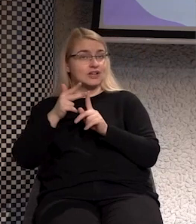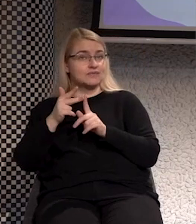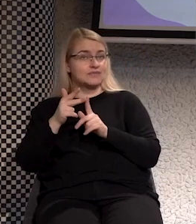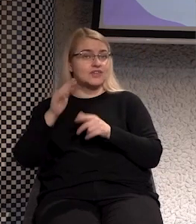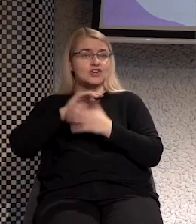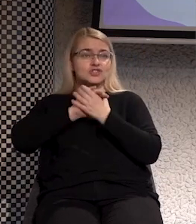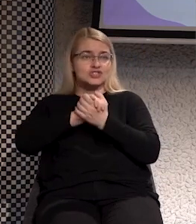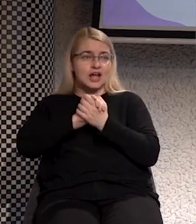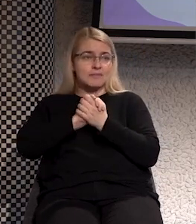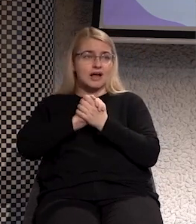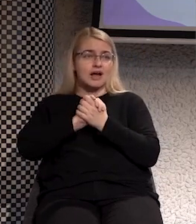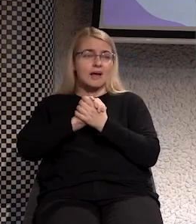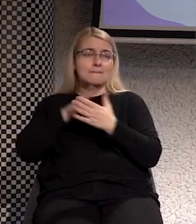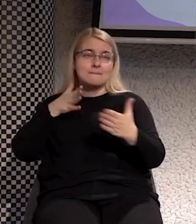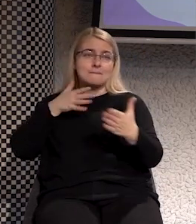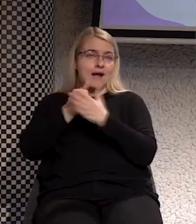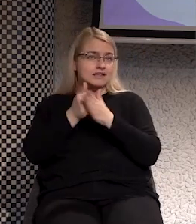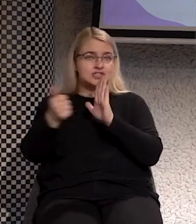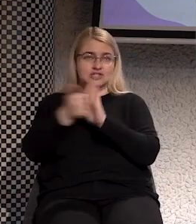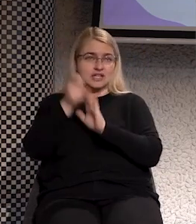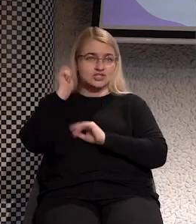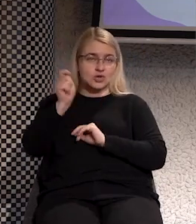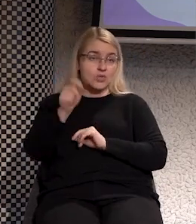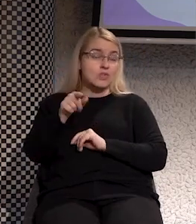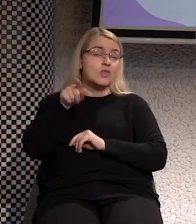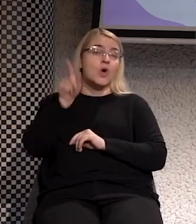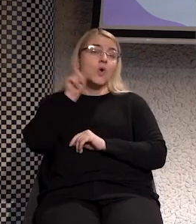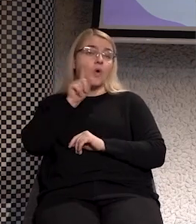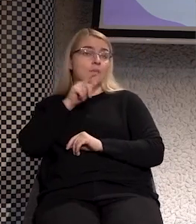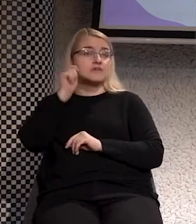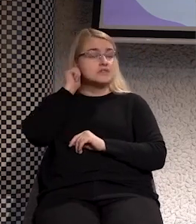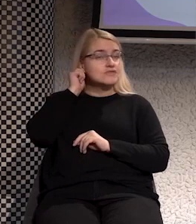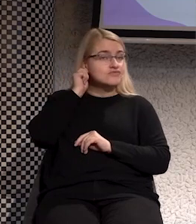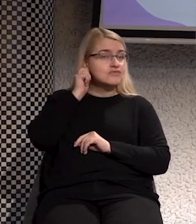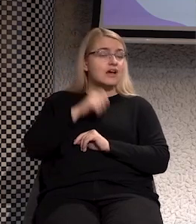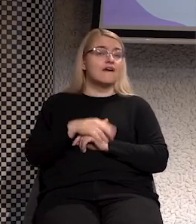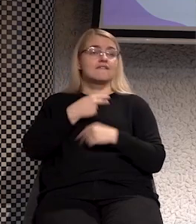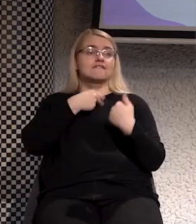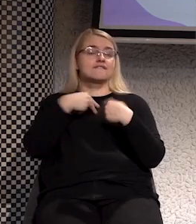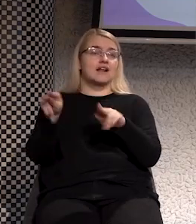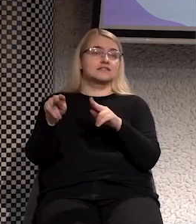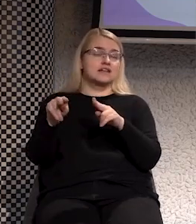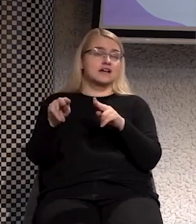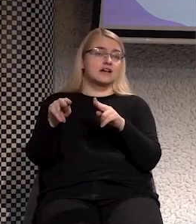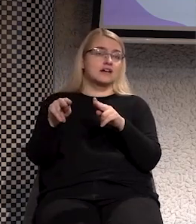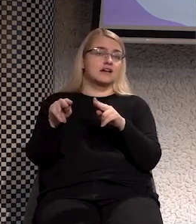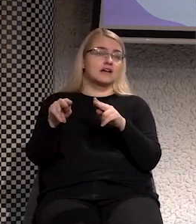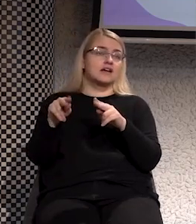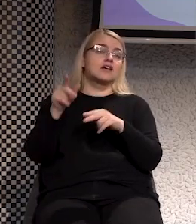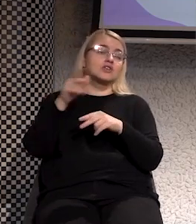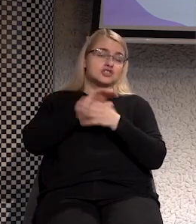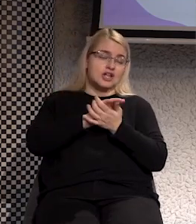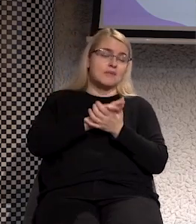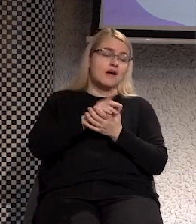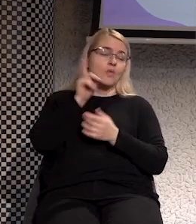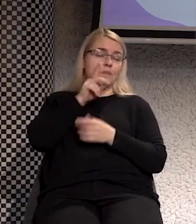w tym maksymalnym wymiarze to jest 16 godzin, po którym chłopiec czy dziewczynka wraca do, w wypadku sztamy chłopiec, wraca